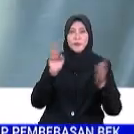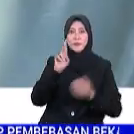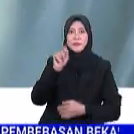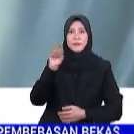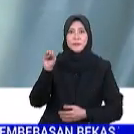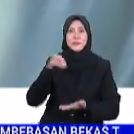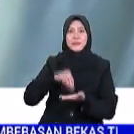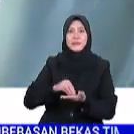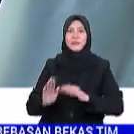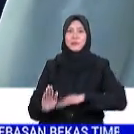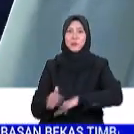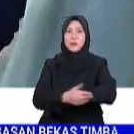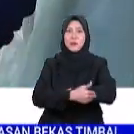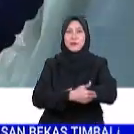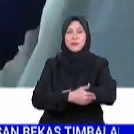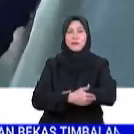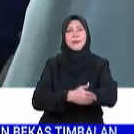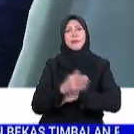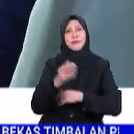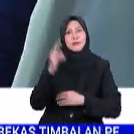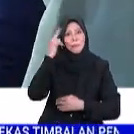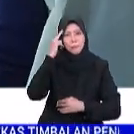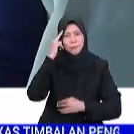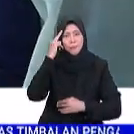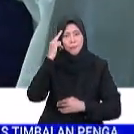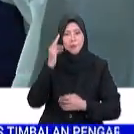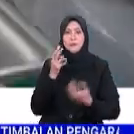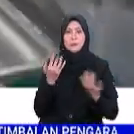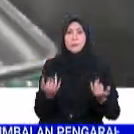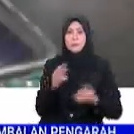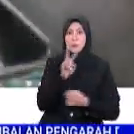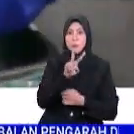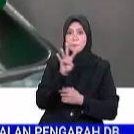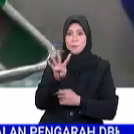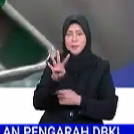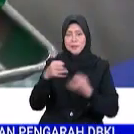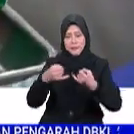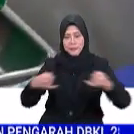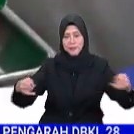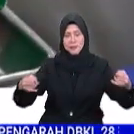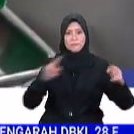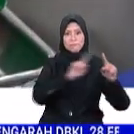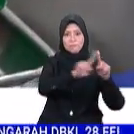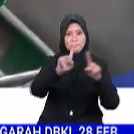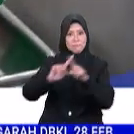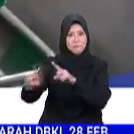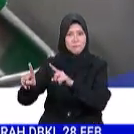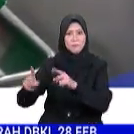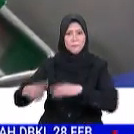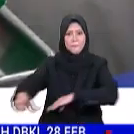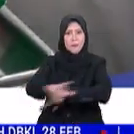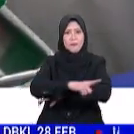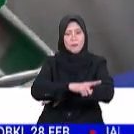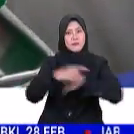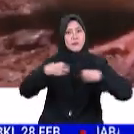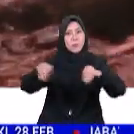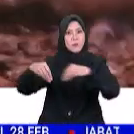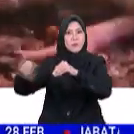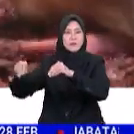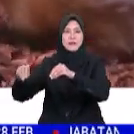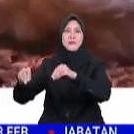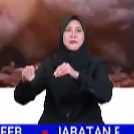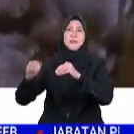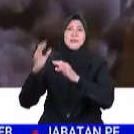di Dubai, Emirat Arab Bersatu. Sementara itu, 24 jenis produk makanan dikeluarkan peladang turut disasarkan untuk